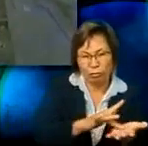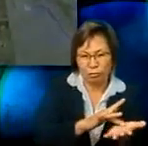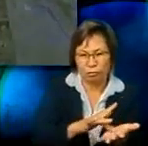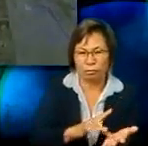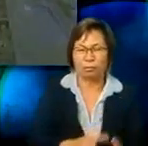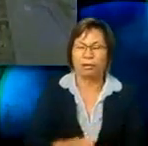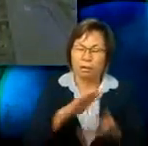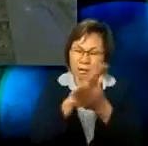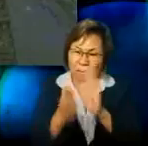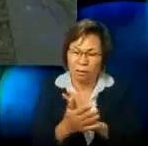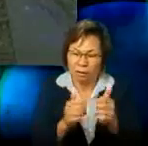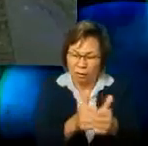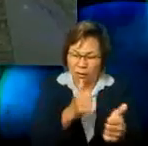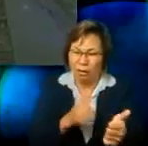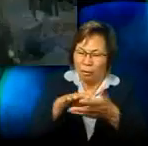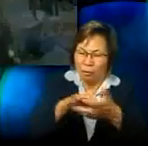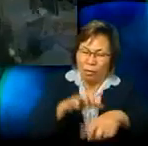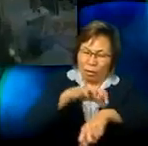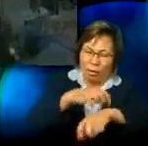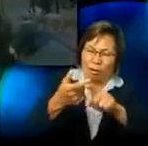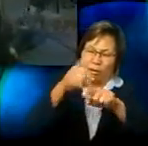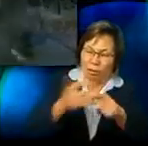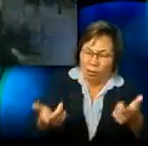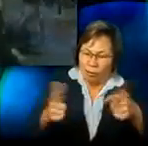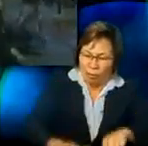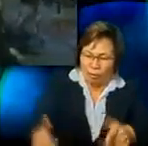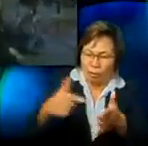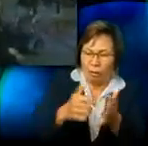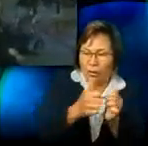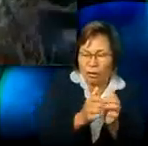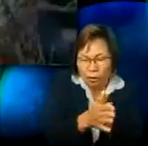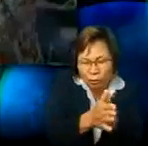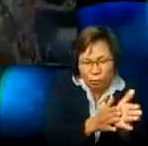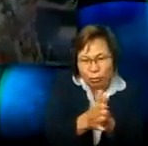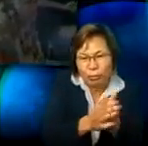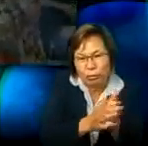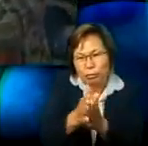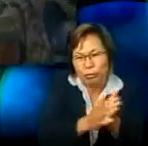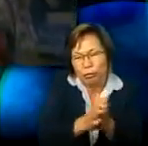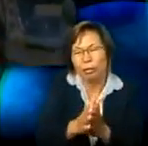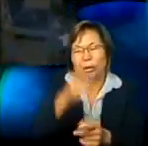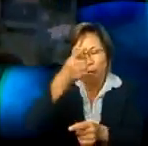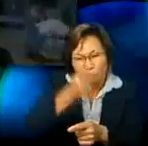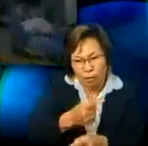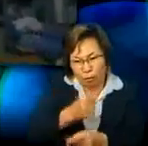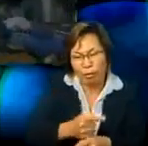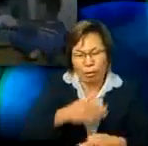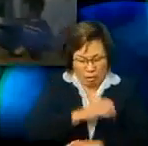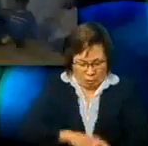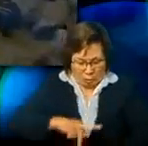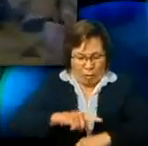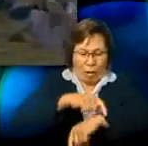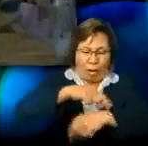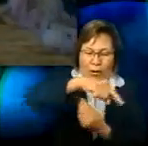dirawati. Jadi, elakkan bencana alam daripada berlaku lagi dengan usaha-usaha yang sepatutnya.